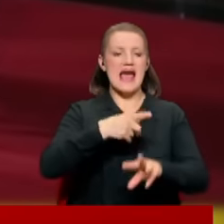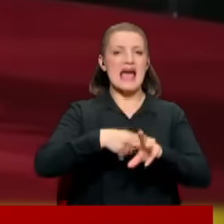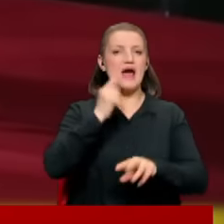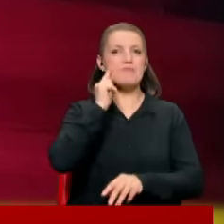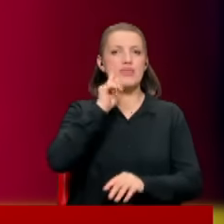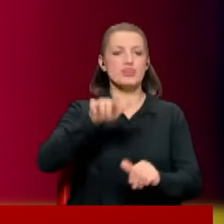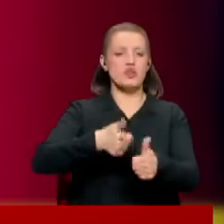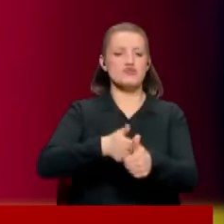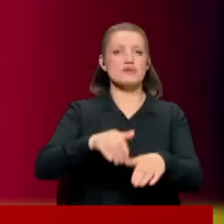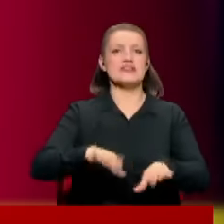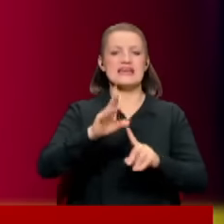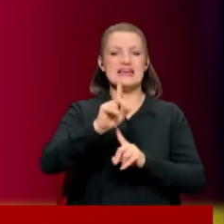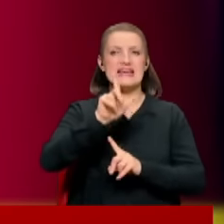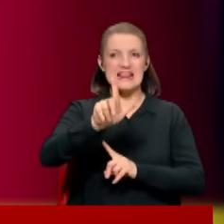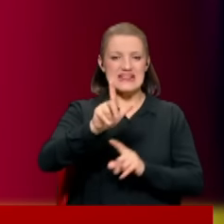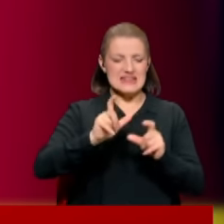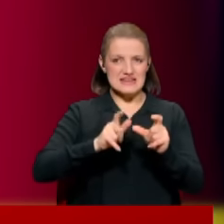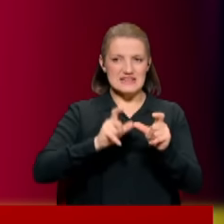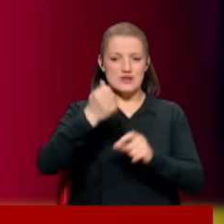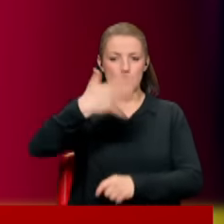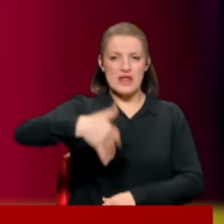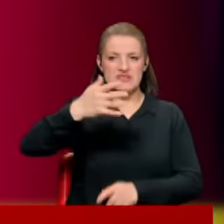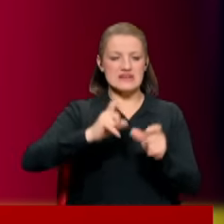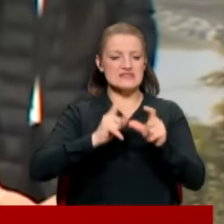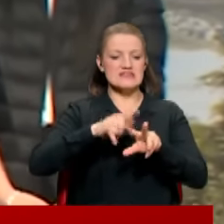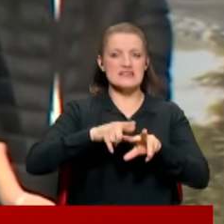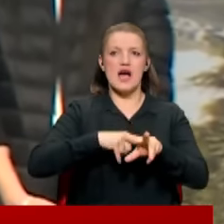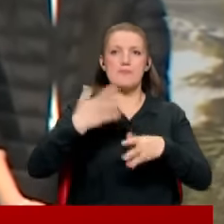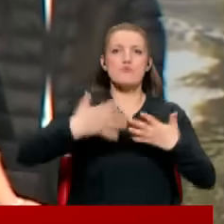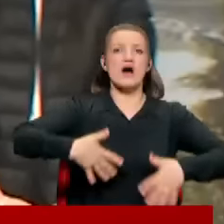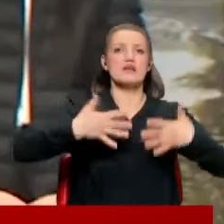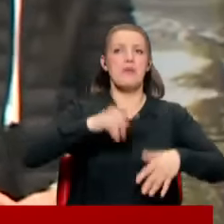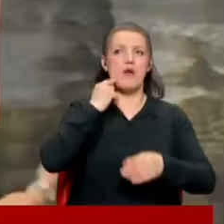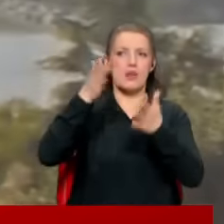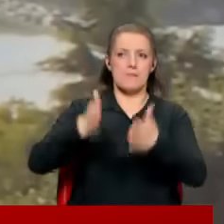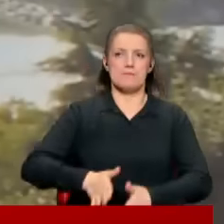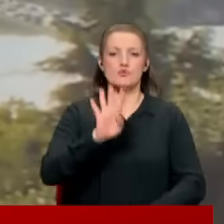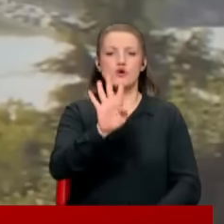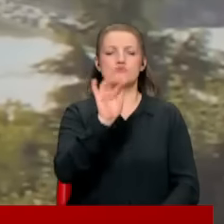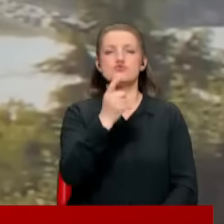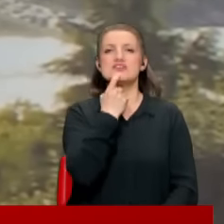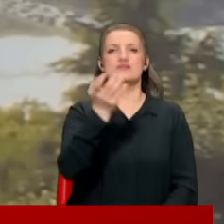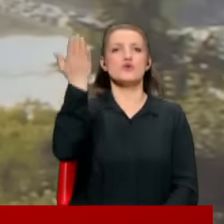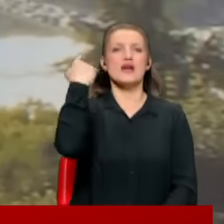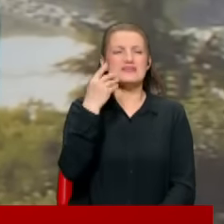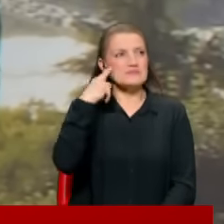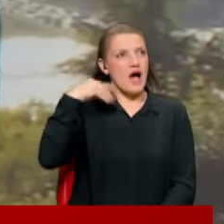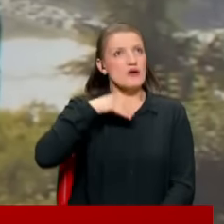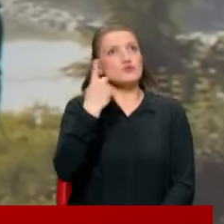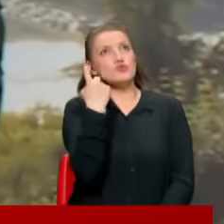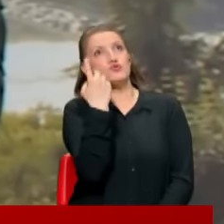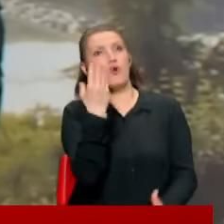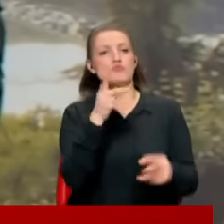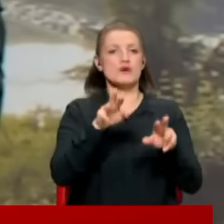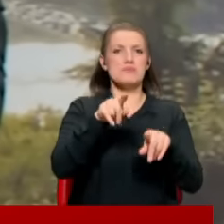değil, o gün ilin saymanı olduğu, il yöneticisi olduğu ortaya çıkıyor. 4,5 yıl önce sanki dün olmuş gibi,